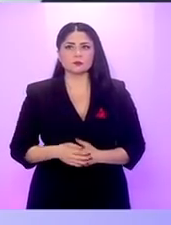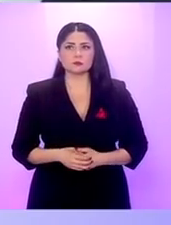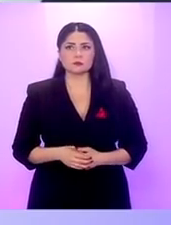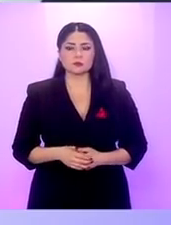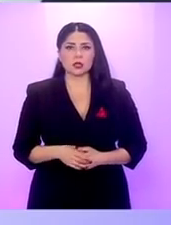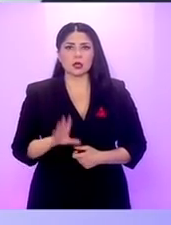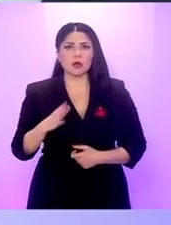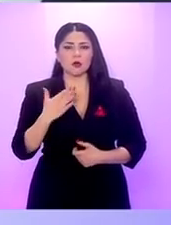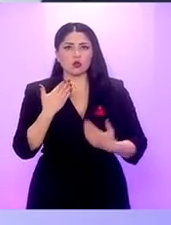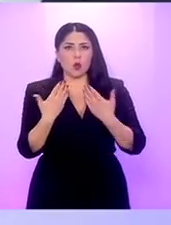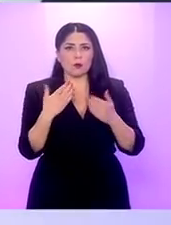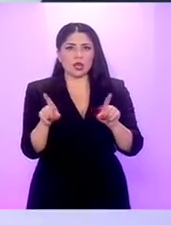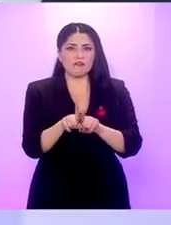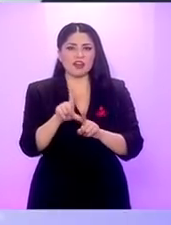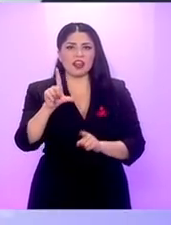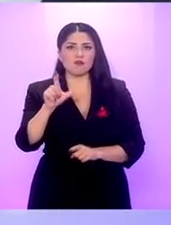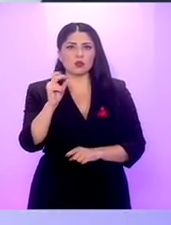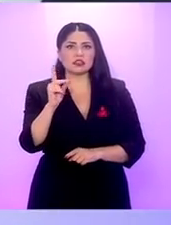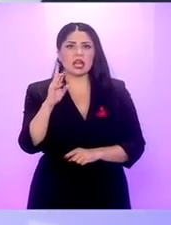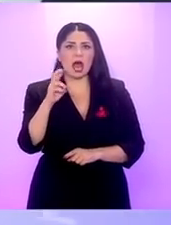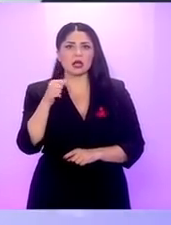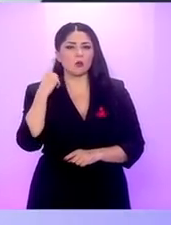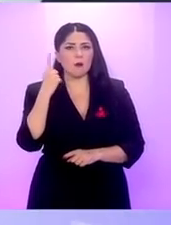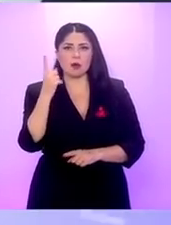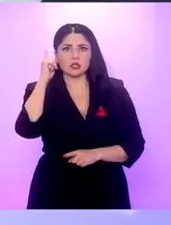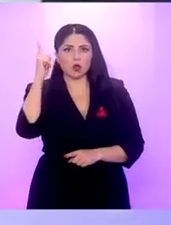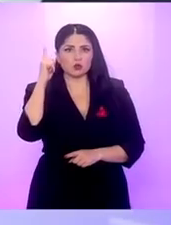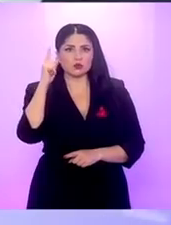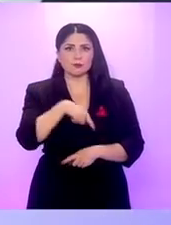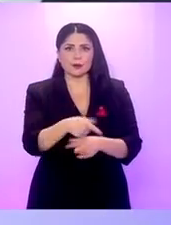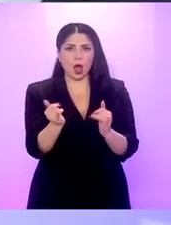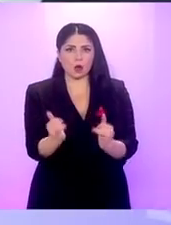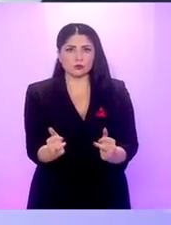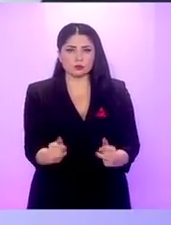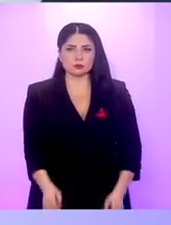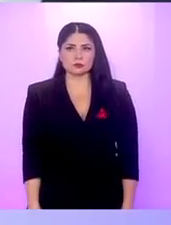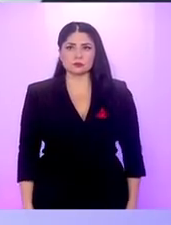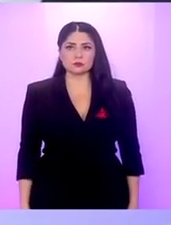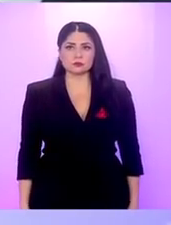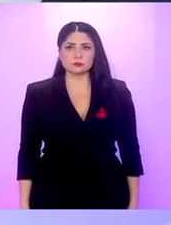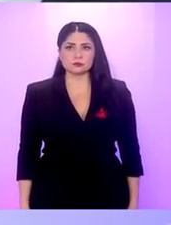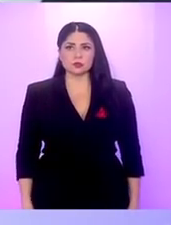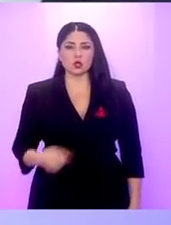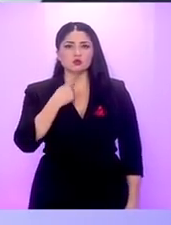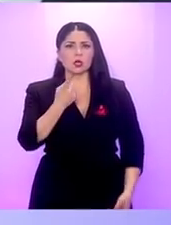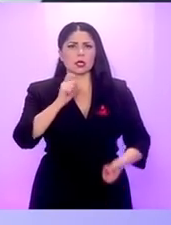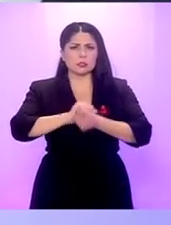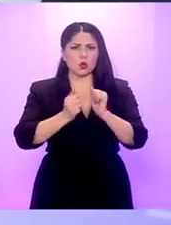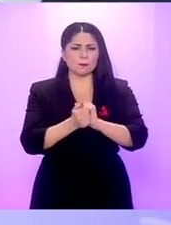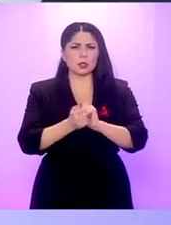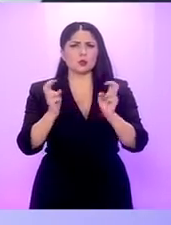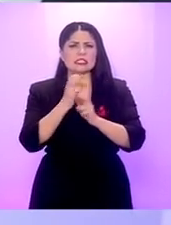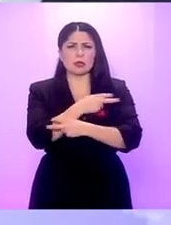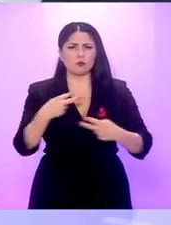că are atitudinea lui Liviu Dragnea. N-am mai auzit așa ceva de atunci. Când, practic, ne spune că se bate cu sistemul